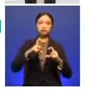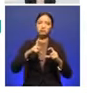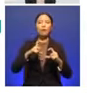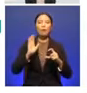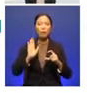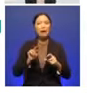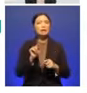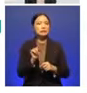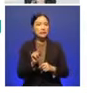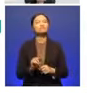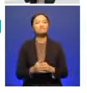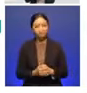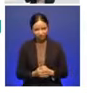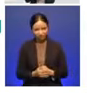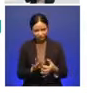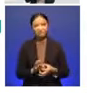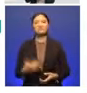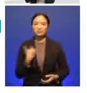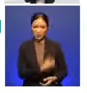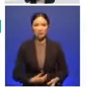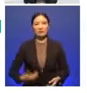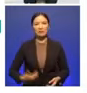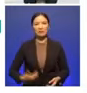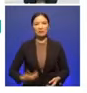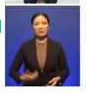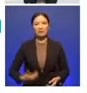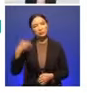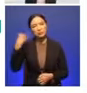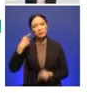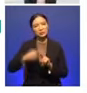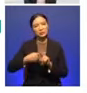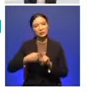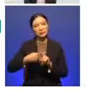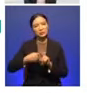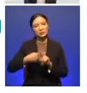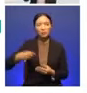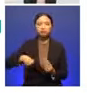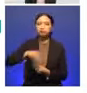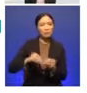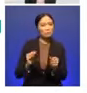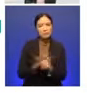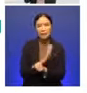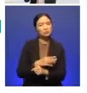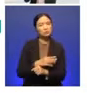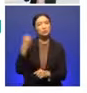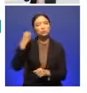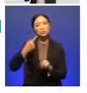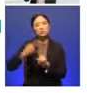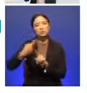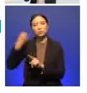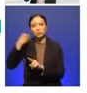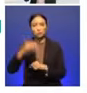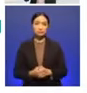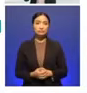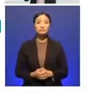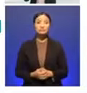ำหนดสุขภาพตัวแรกเนาะเขามีสถานการณ์ที่ติดลบทุกเดือนนะครับแล้วเราก็จะดูไล่ต่อไปเนี่ยแม้ว่าจะขึ้นเป็นดีไซน์